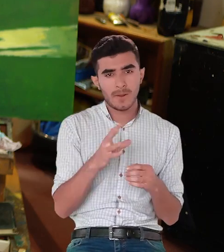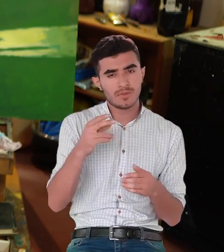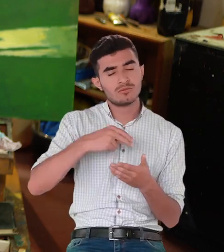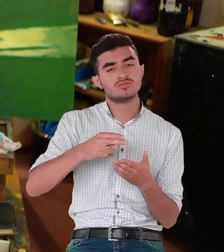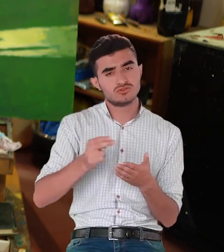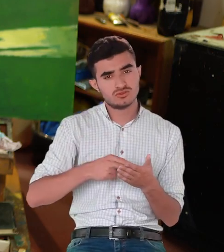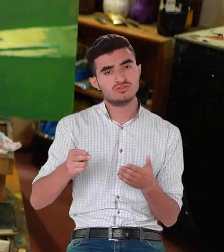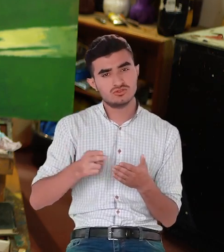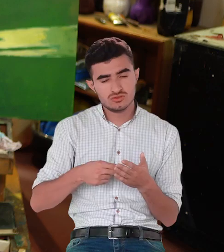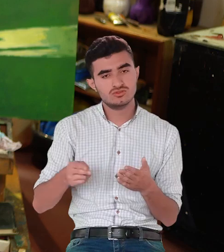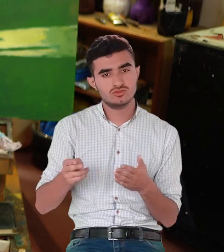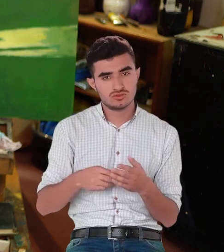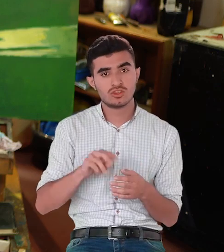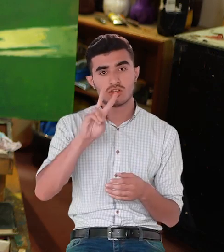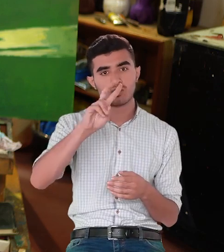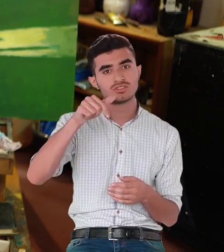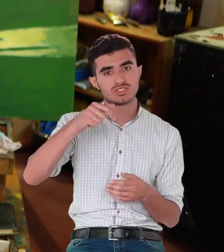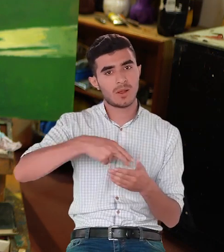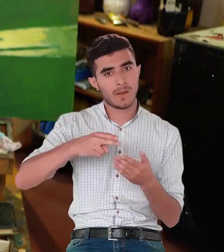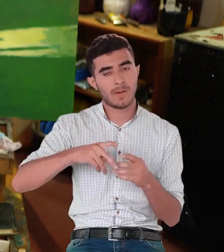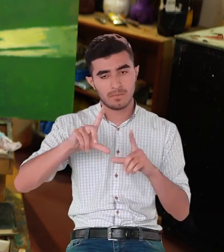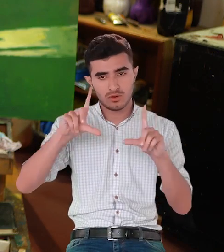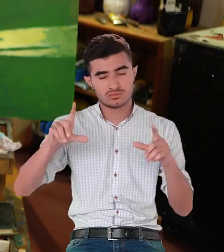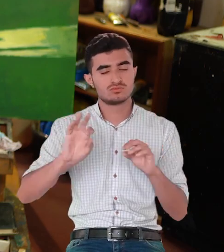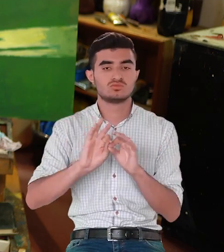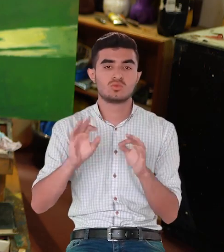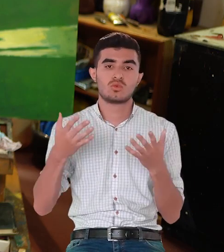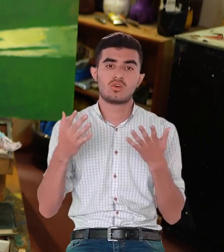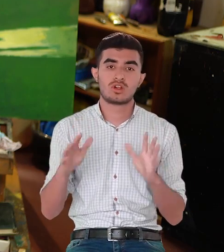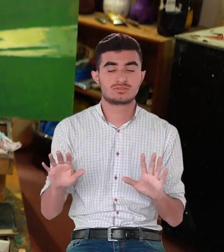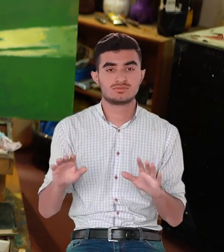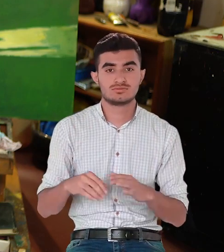ریکارڈ بن گیا، کیونکہ کسی ایک